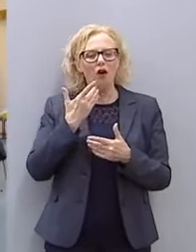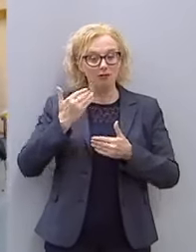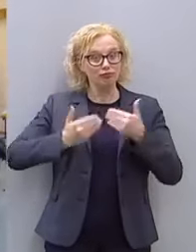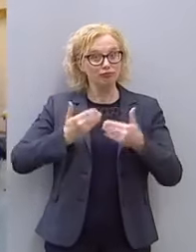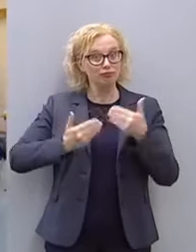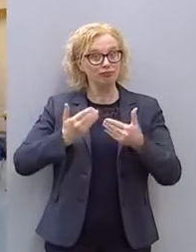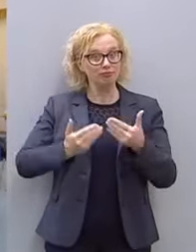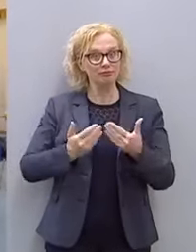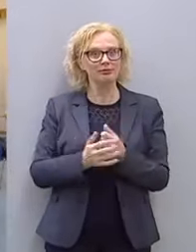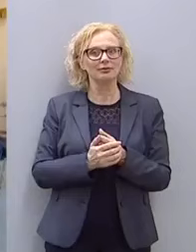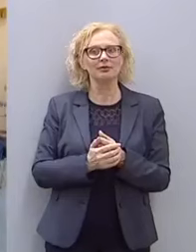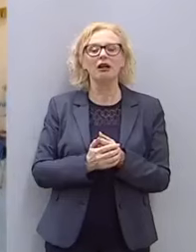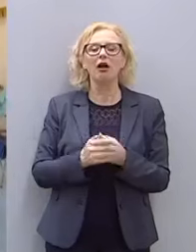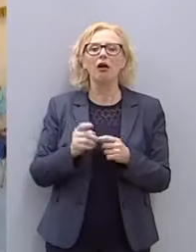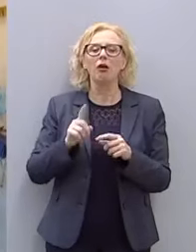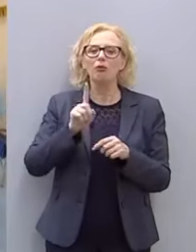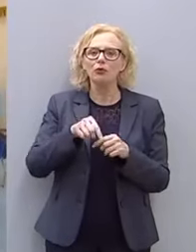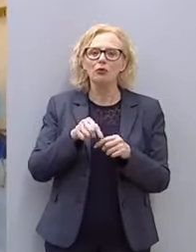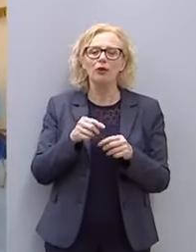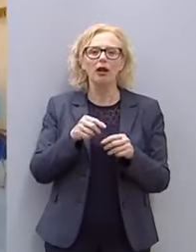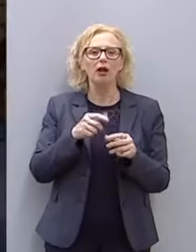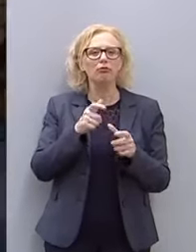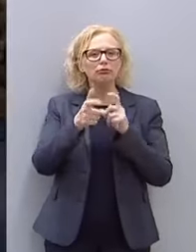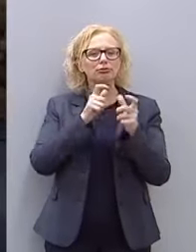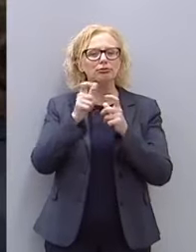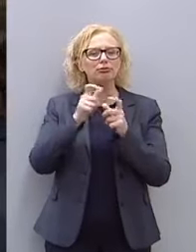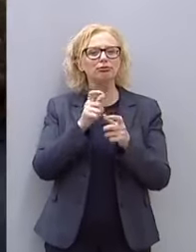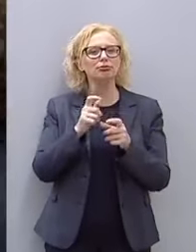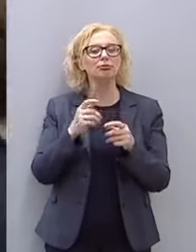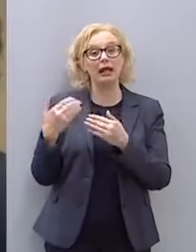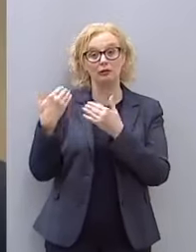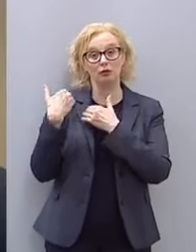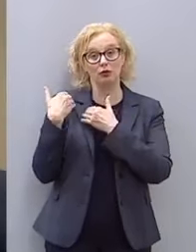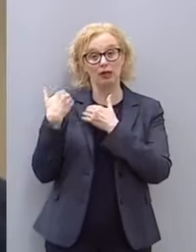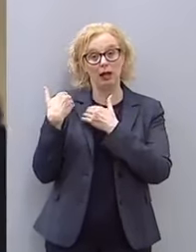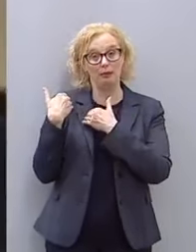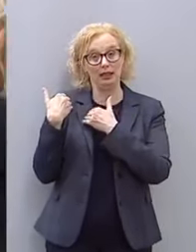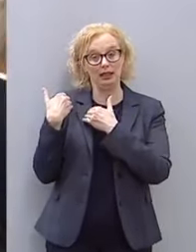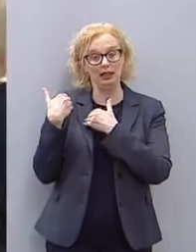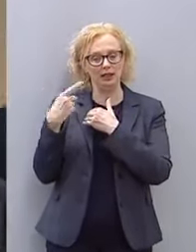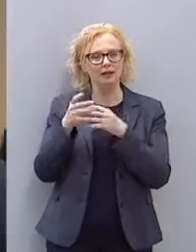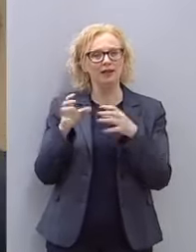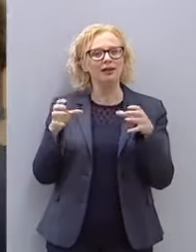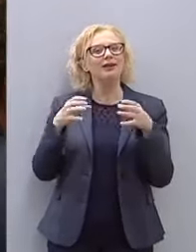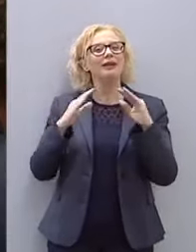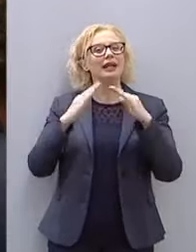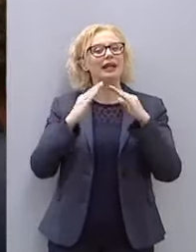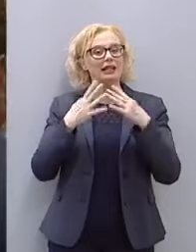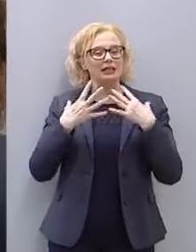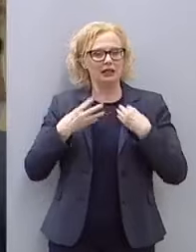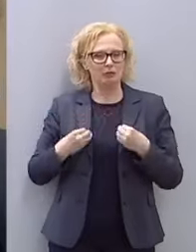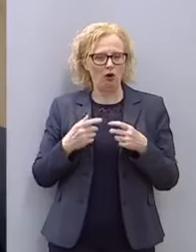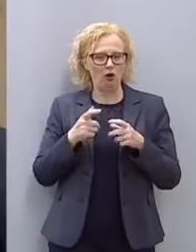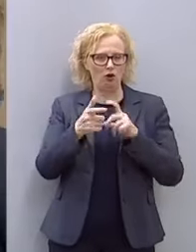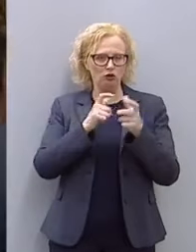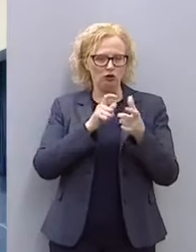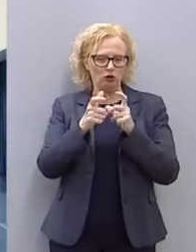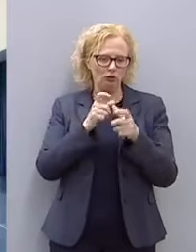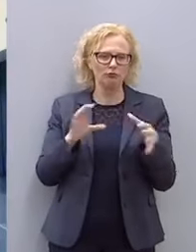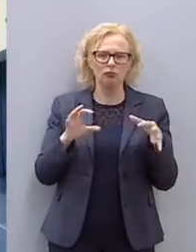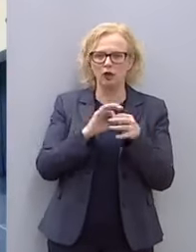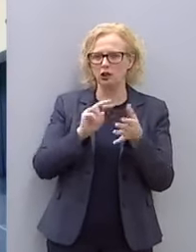ripartire abbiamo avuto modo anche di interloquire con i responsabili della casa di riposo parlando ovviamente delle